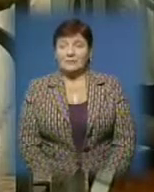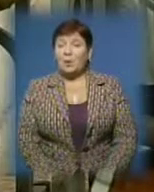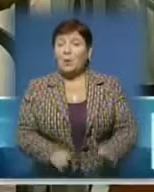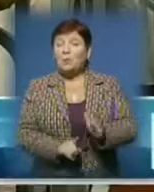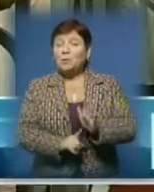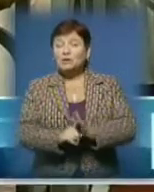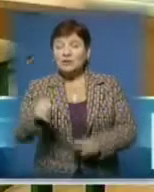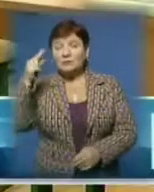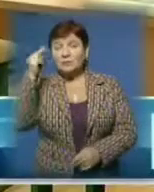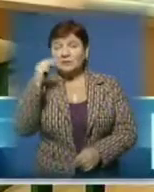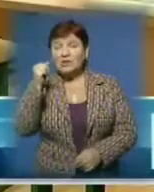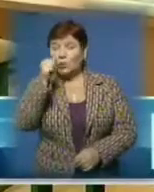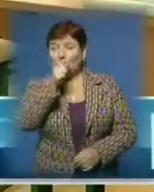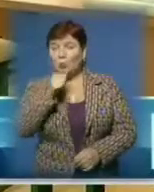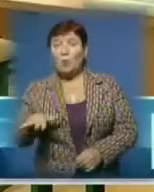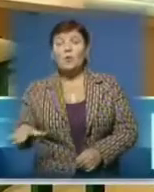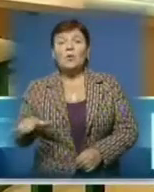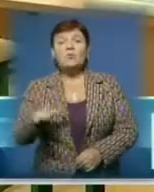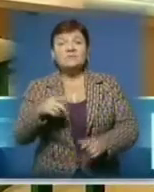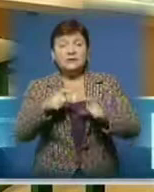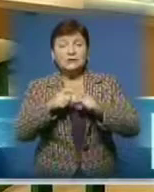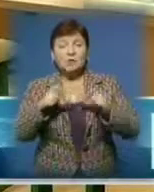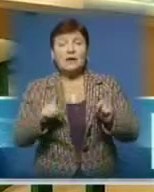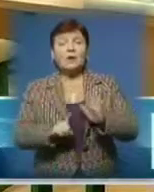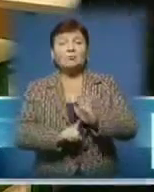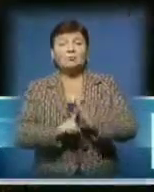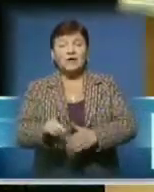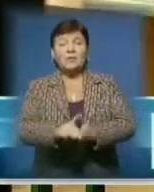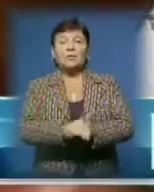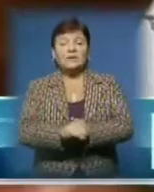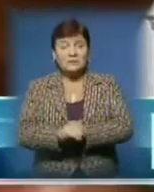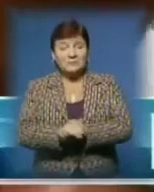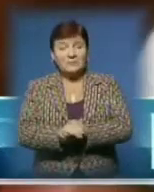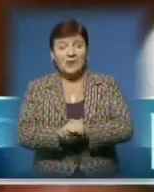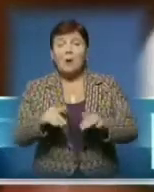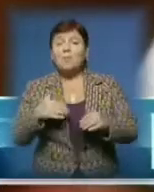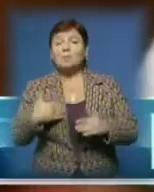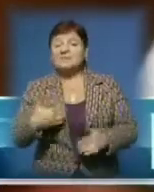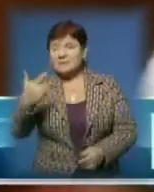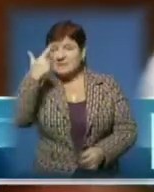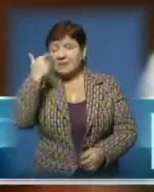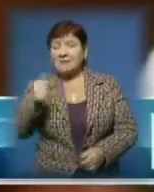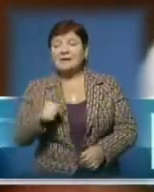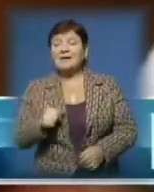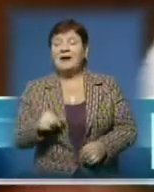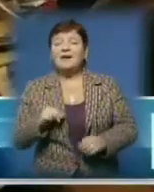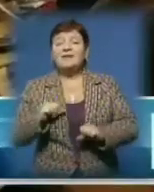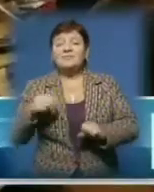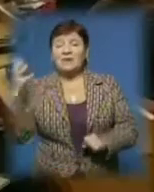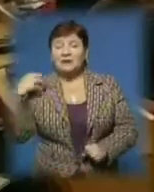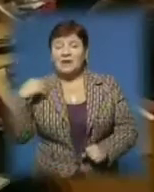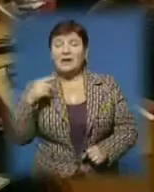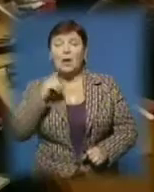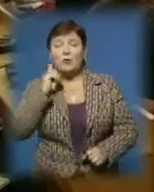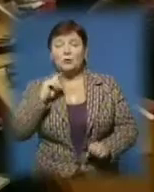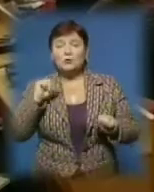Початок навчального року практично у всіх закладах освіти розпочався організовано. Про це заявила директор Департаменту освіти і науки молоді